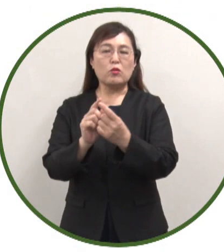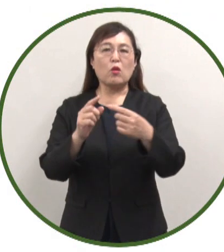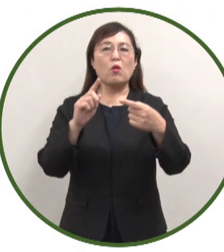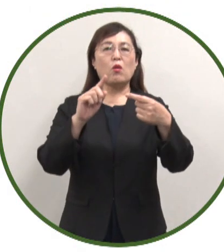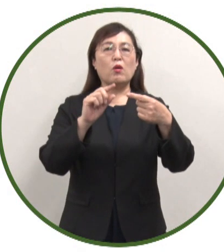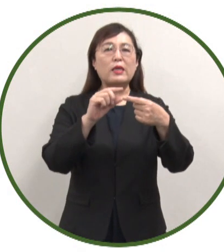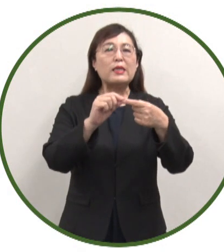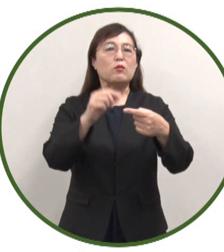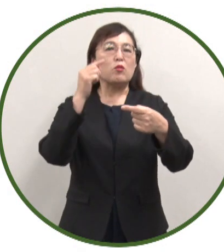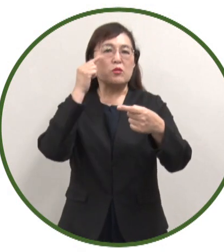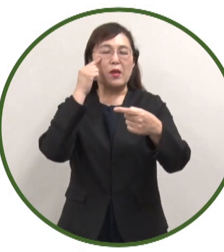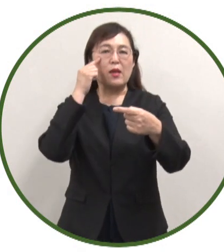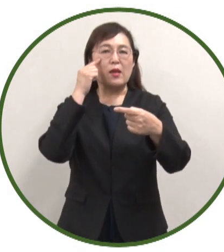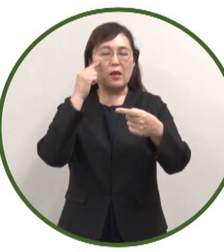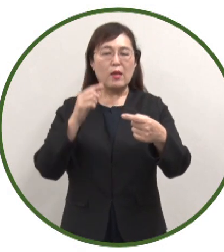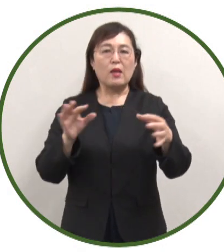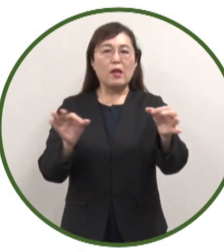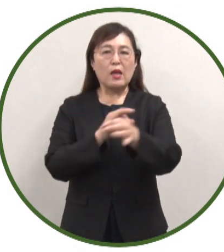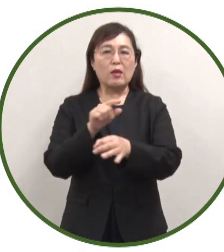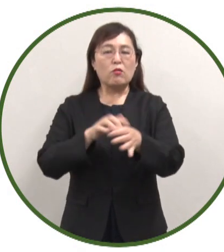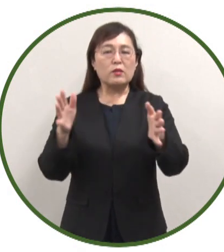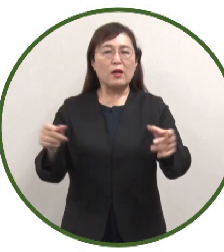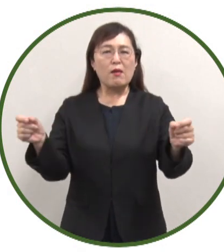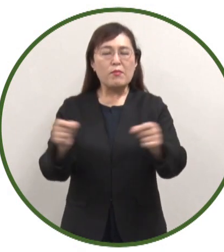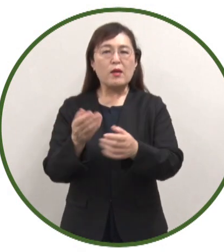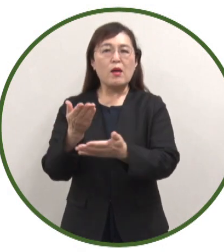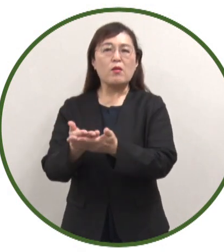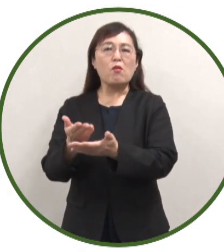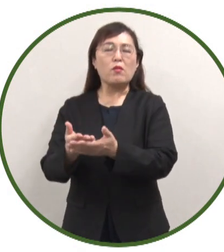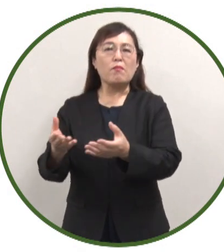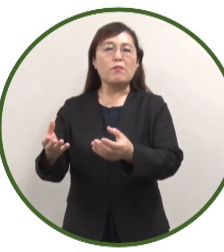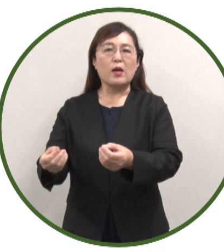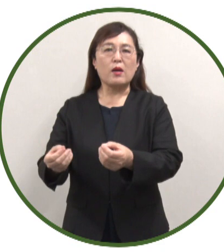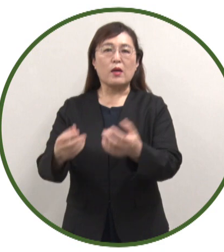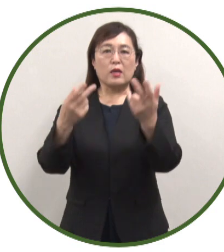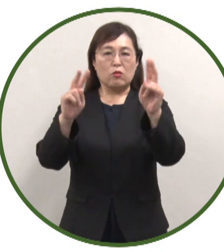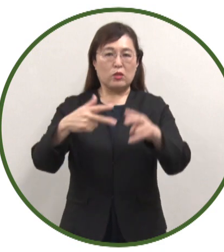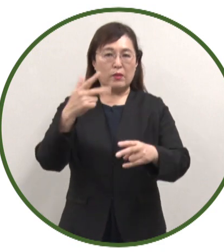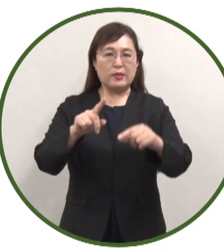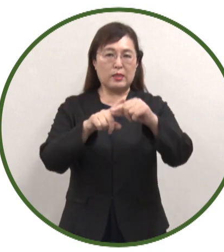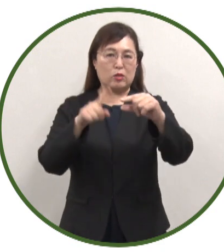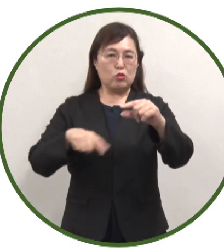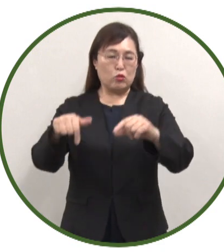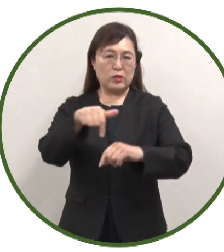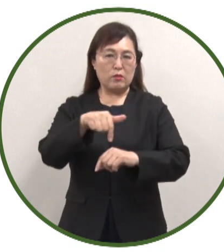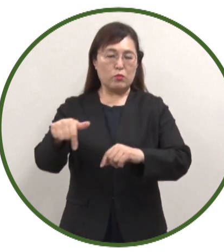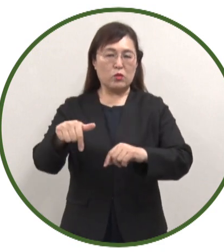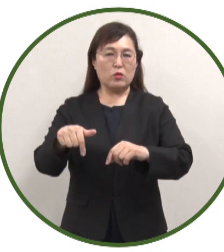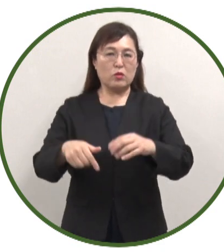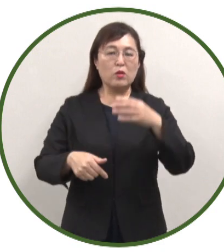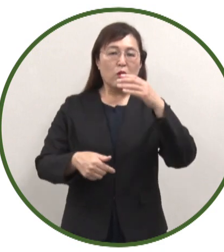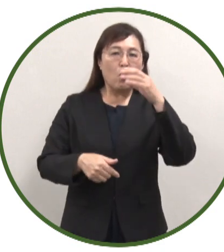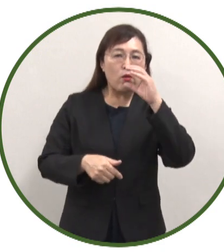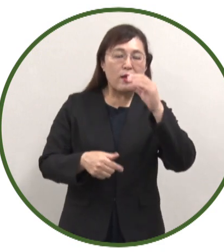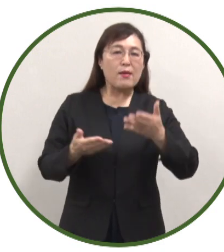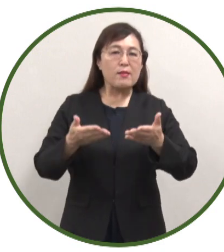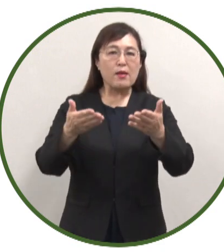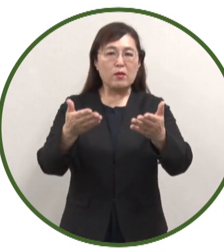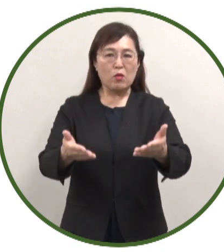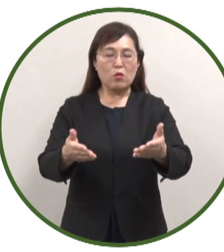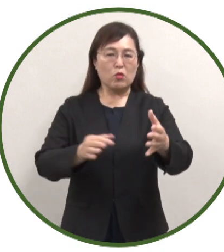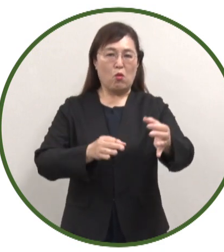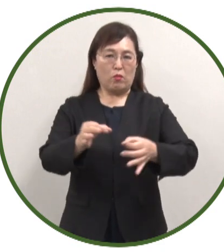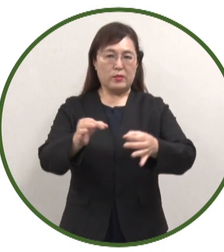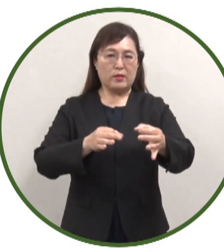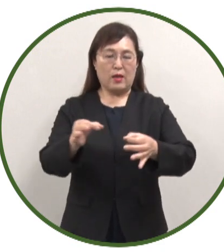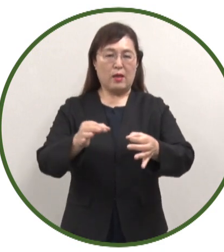でに時短営業を要請をしておりました広島市中心部の酒類を提供する